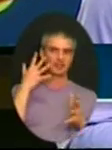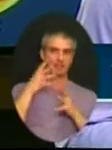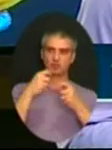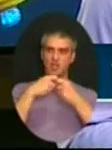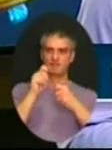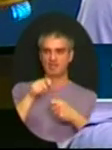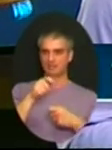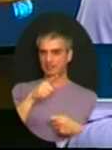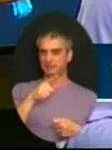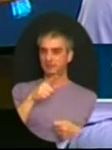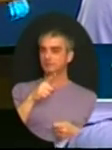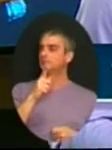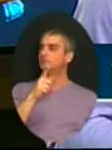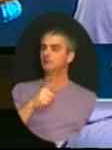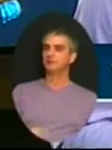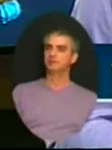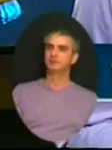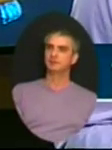של חברי הכנסת